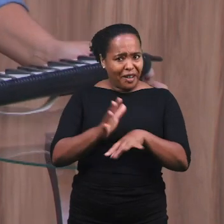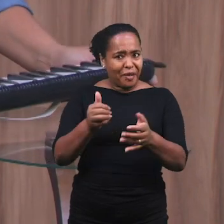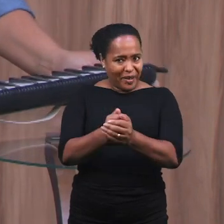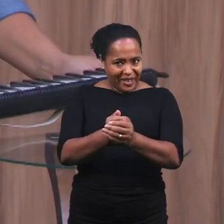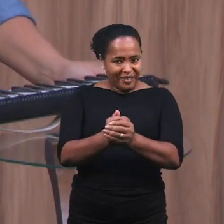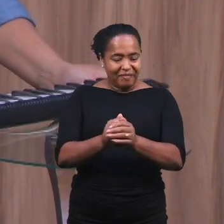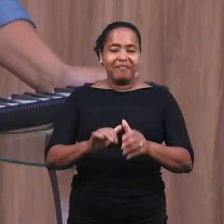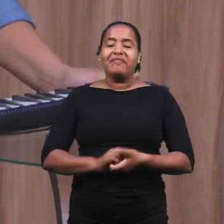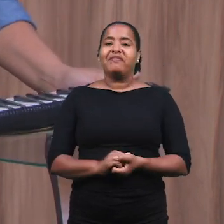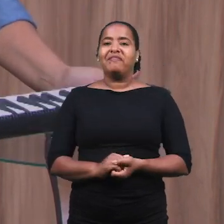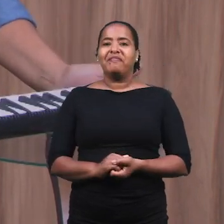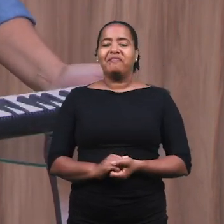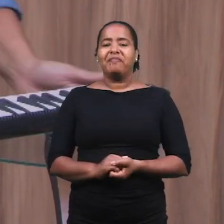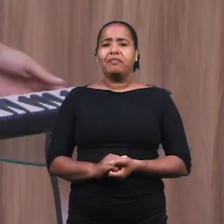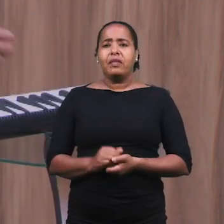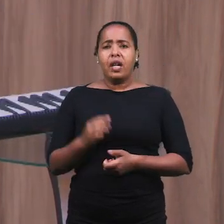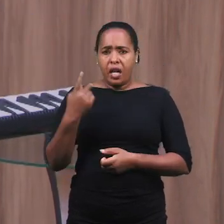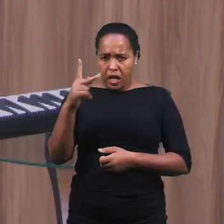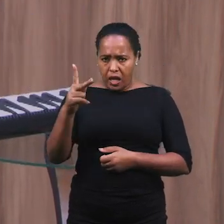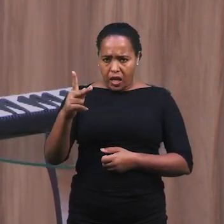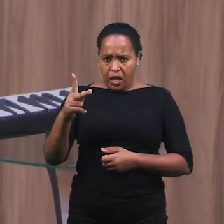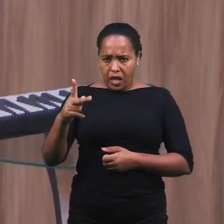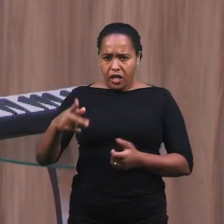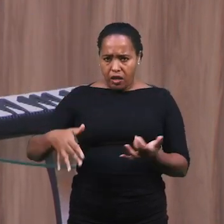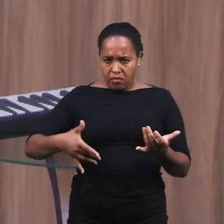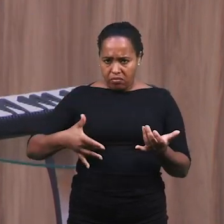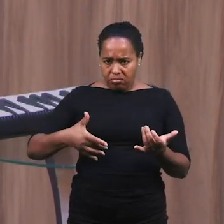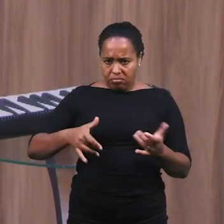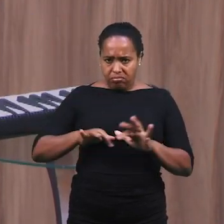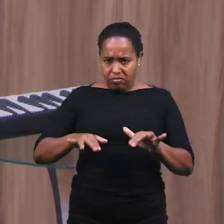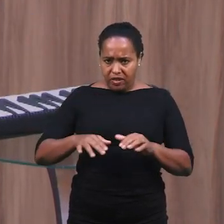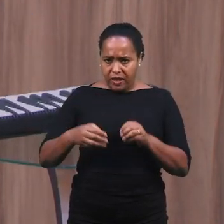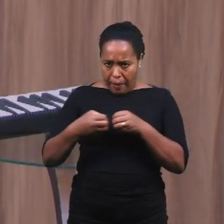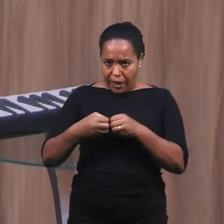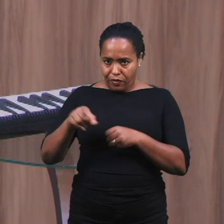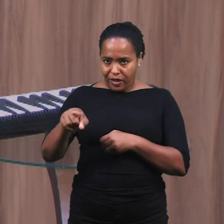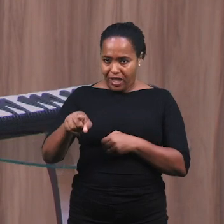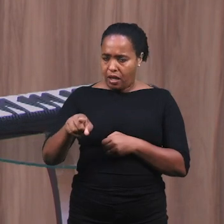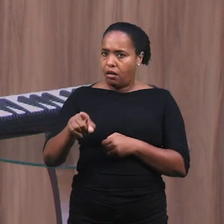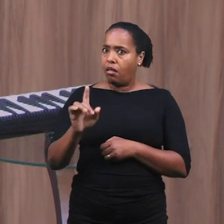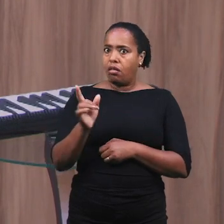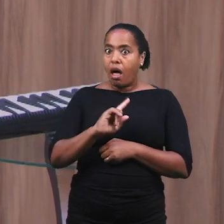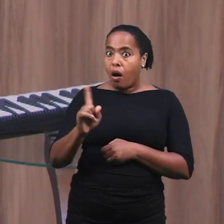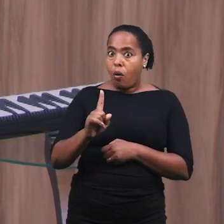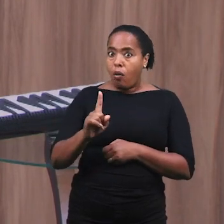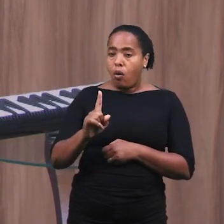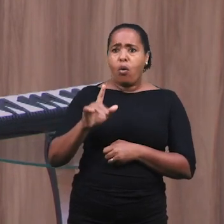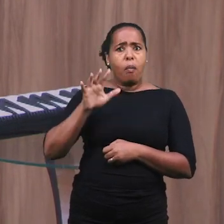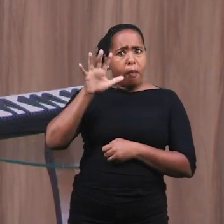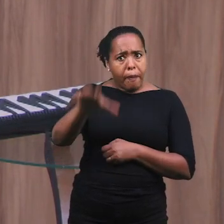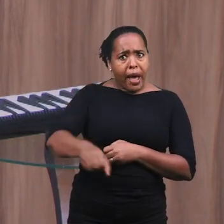Продолжайте заниматься дома. Аминь. А ваш инструмент готов? Вы готовы?